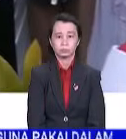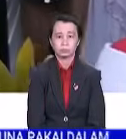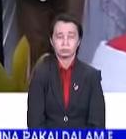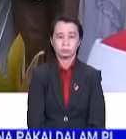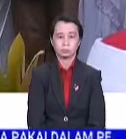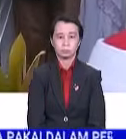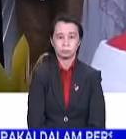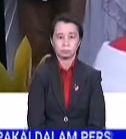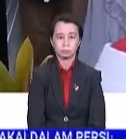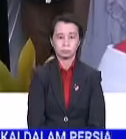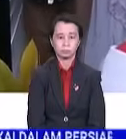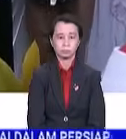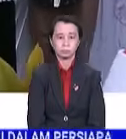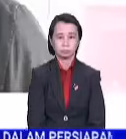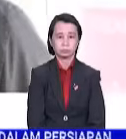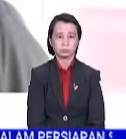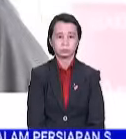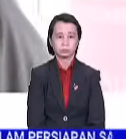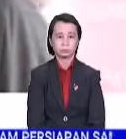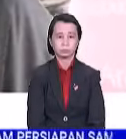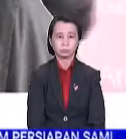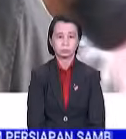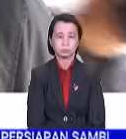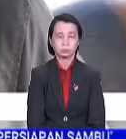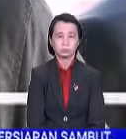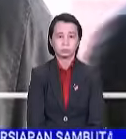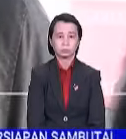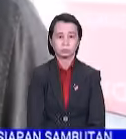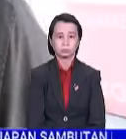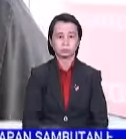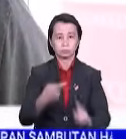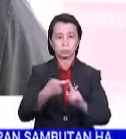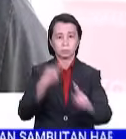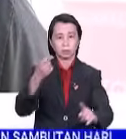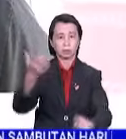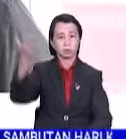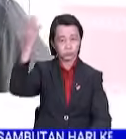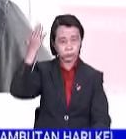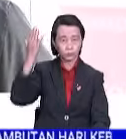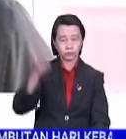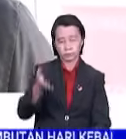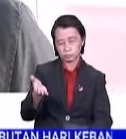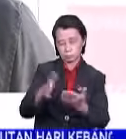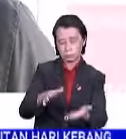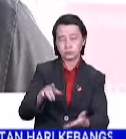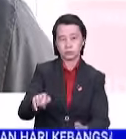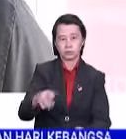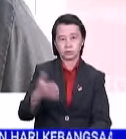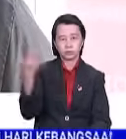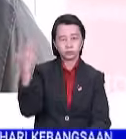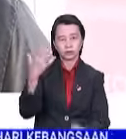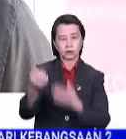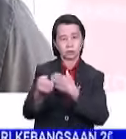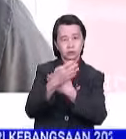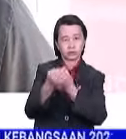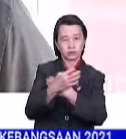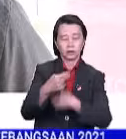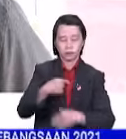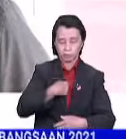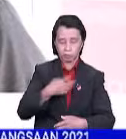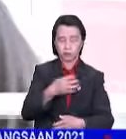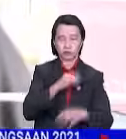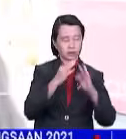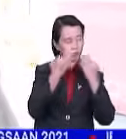hai hai Hai di DP dulu dia memang Hai mungkin sayur pesankan saya dan semua